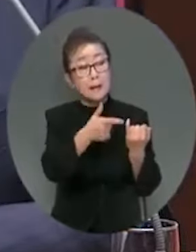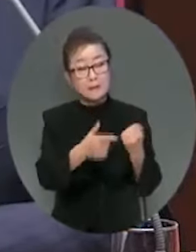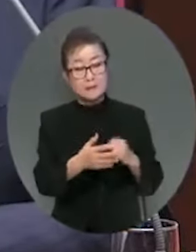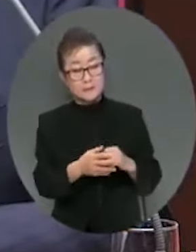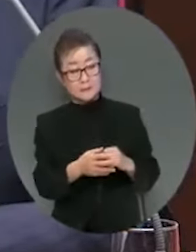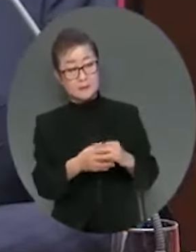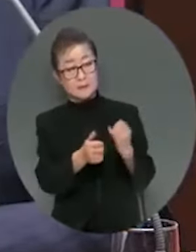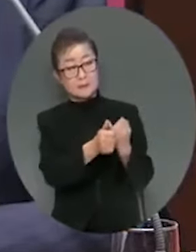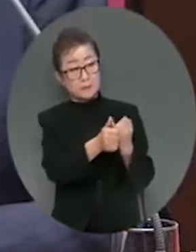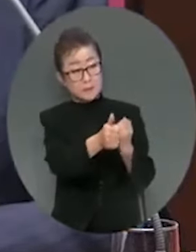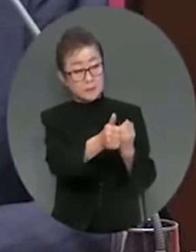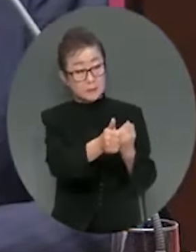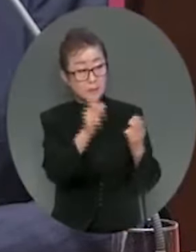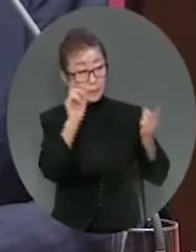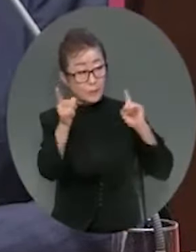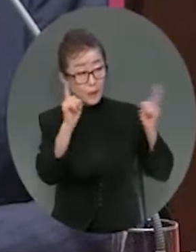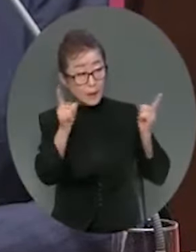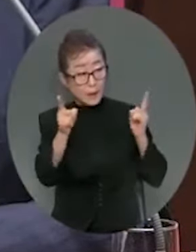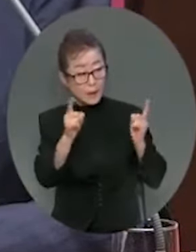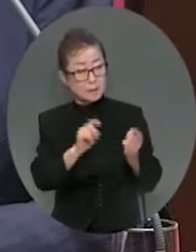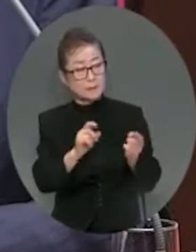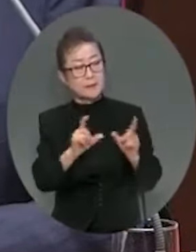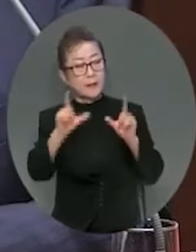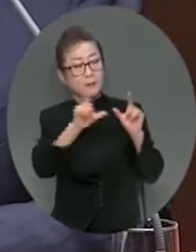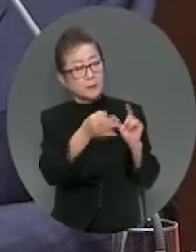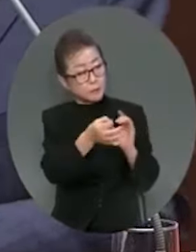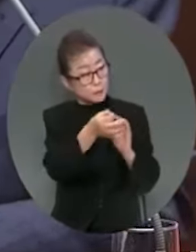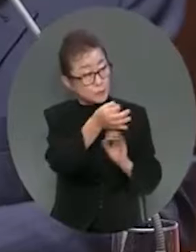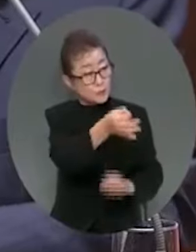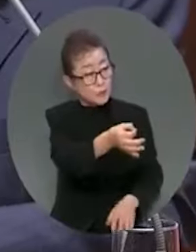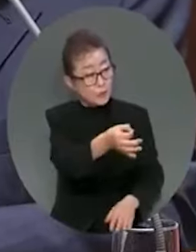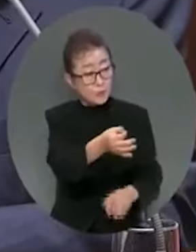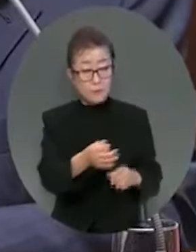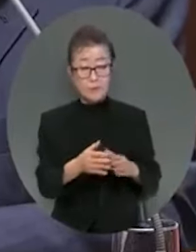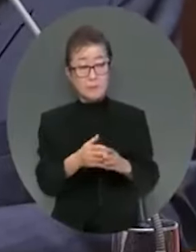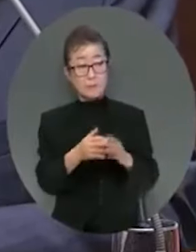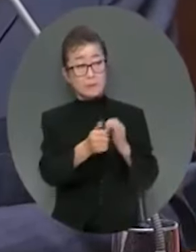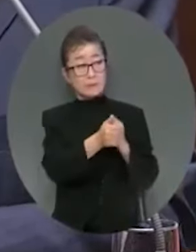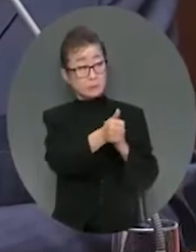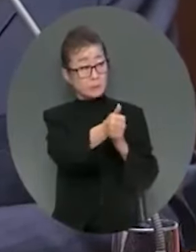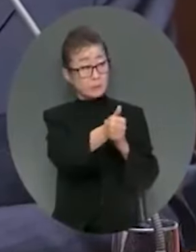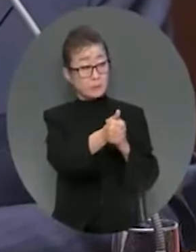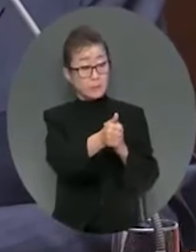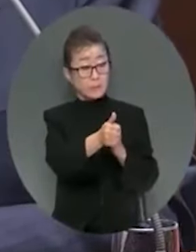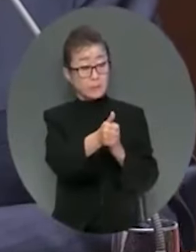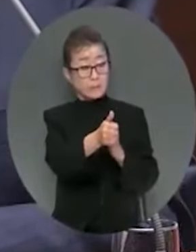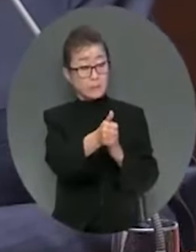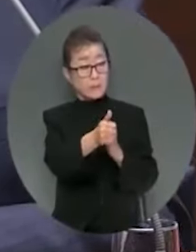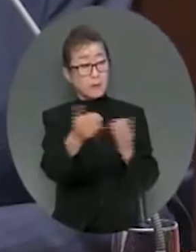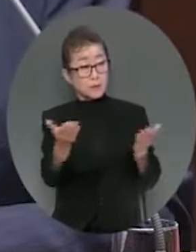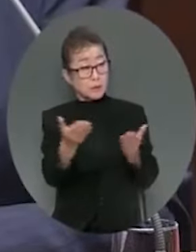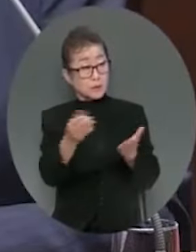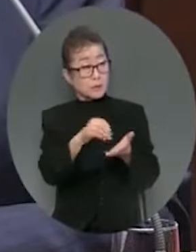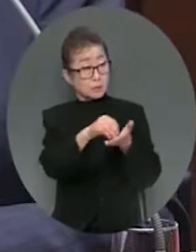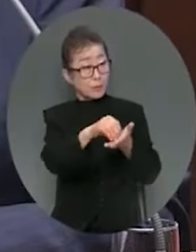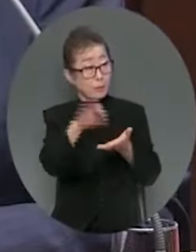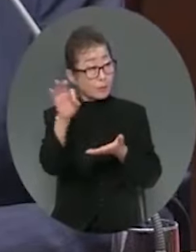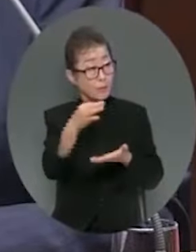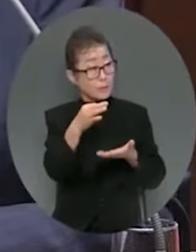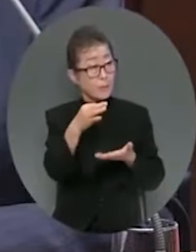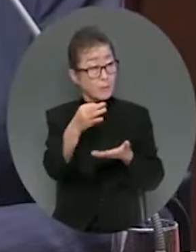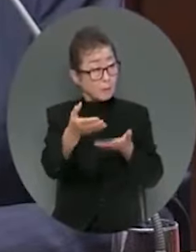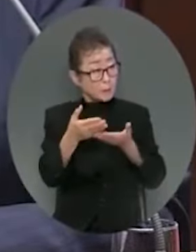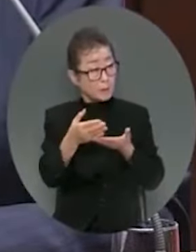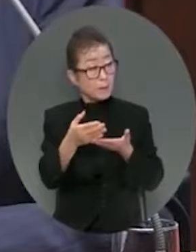사위가 놀고 있으니까 생활비 줬어요. 사위가 취직하니까 월급 받으니까 생활비 안 줬는데 이거 뇌물입니까?